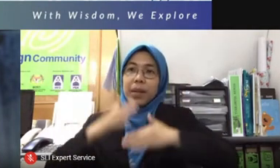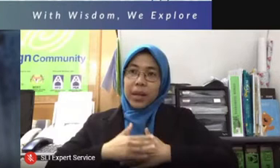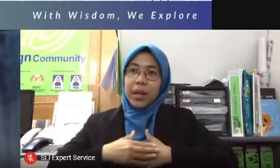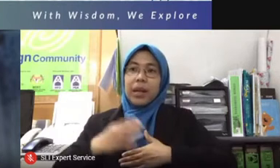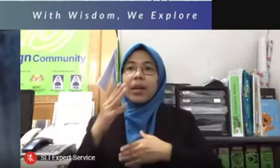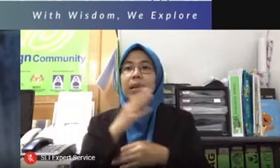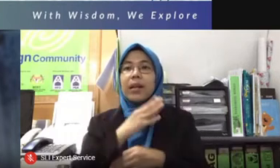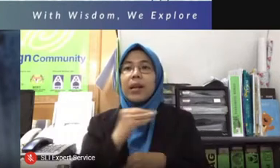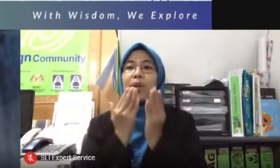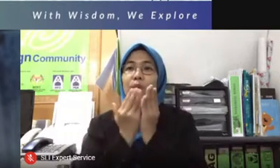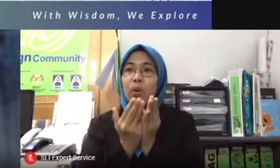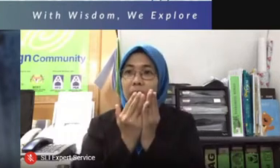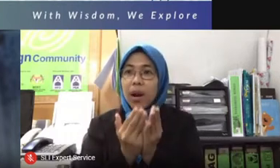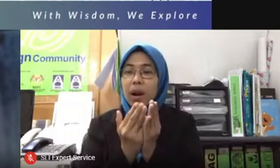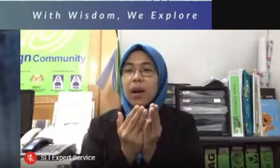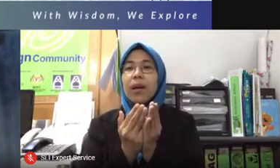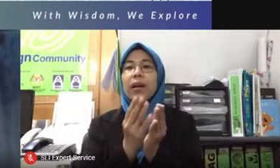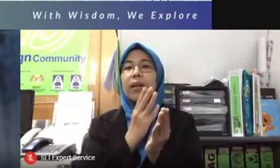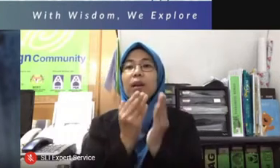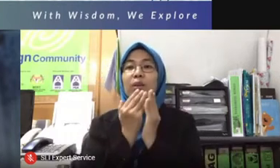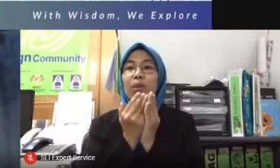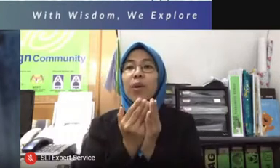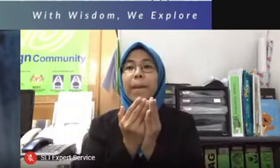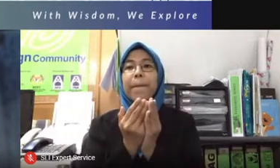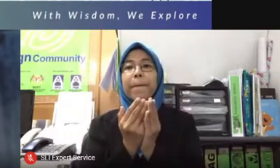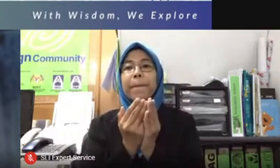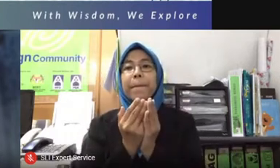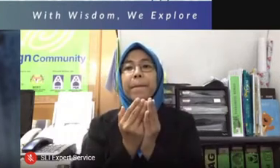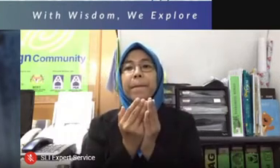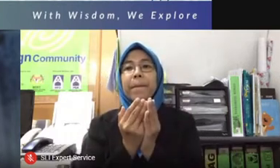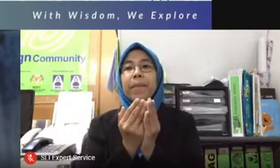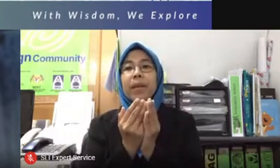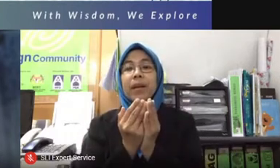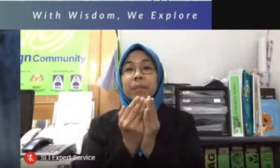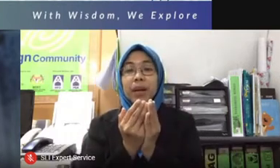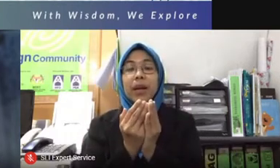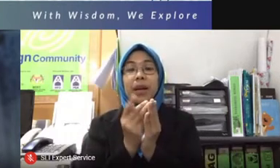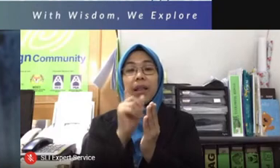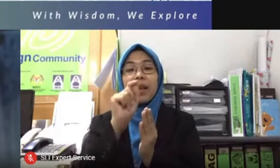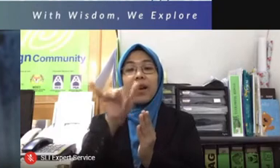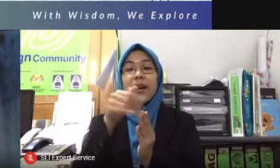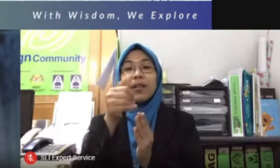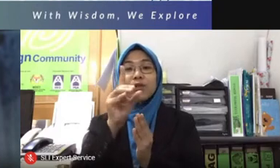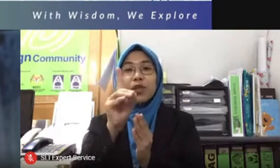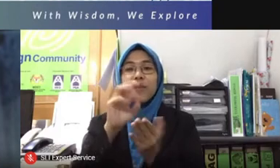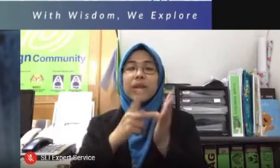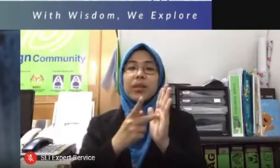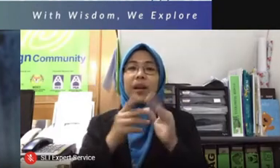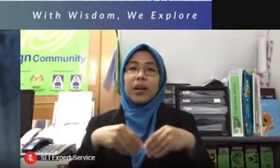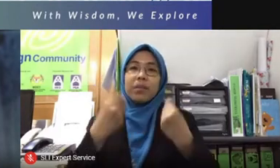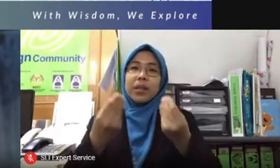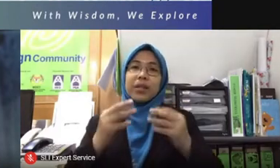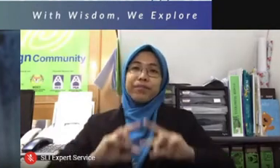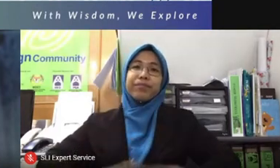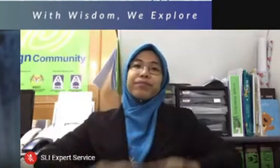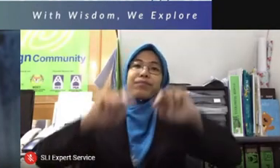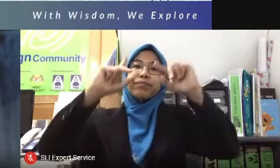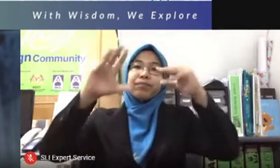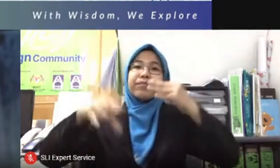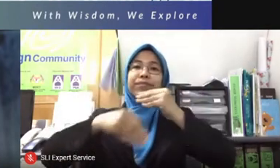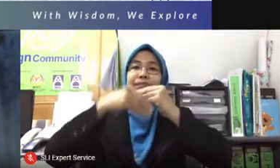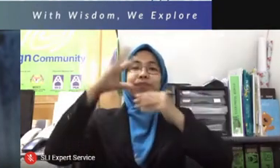dan doa dengan doa yang apa ni, solat tahajud tu, insyaAllah dia keep on meningkatkan keyakinan diri.